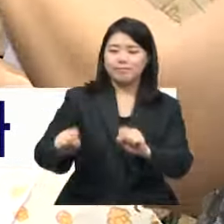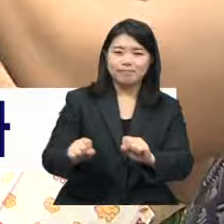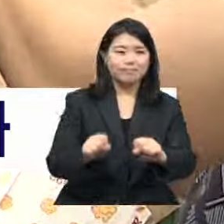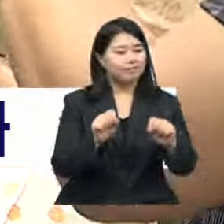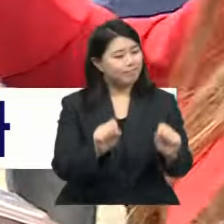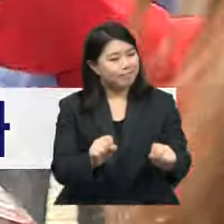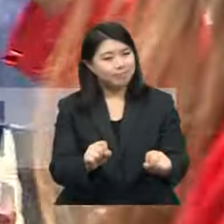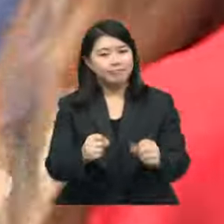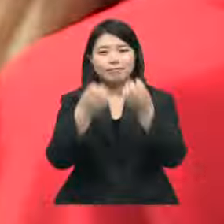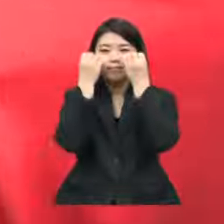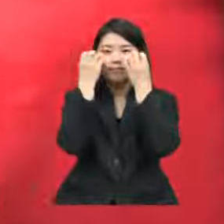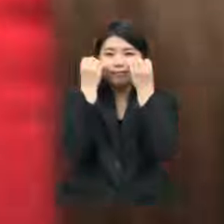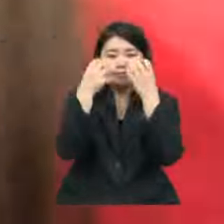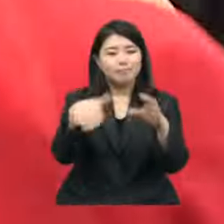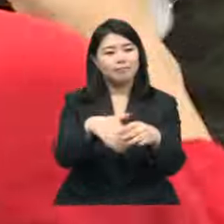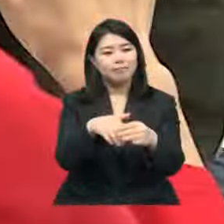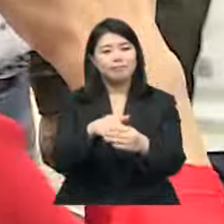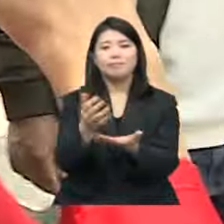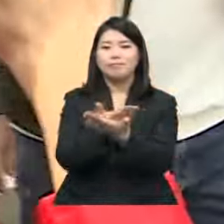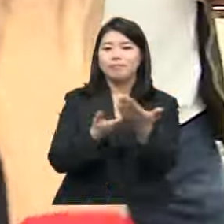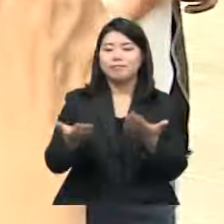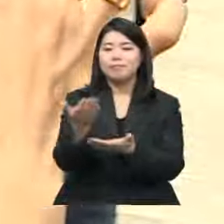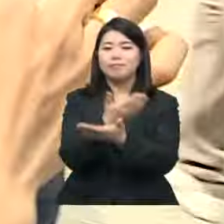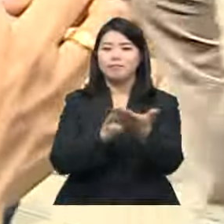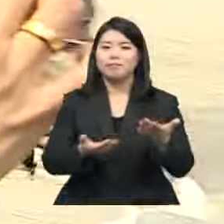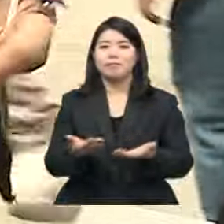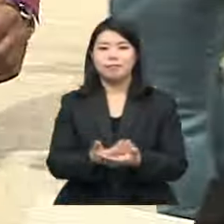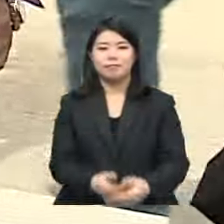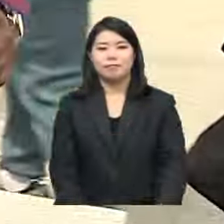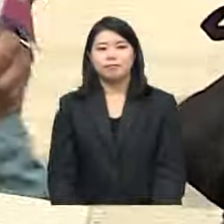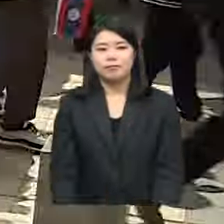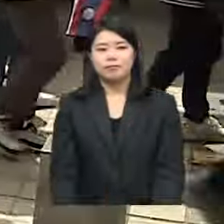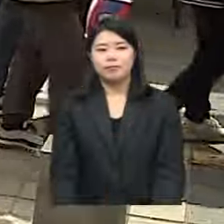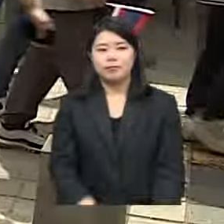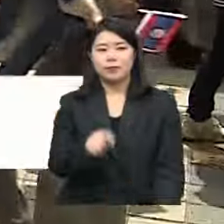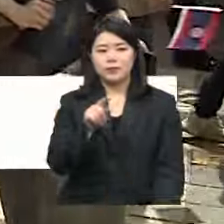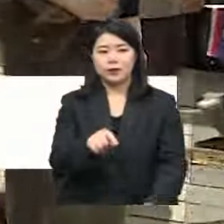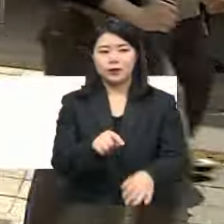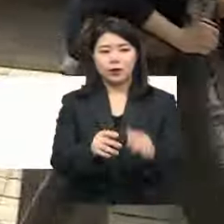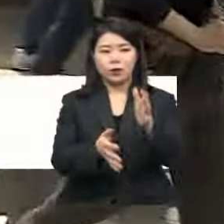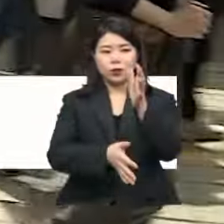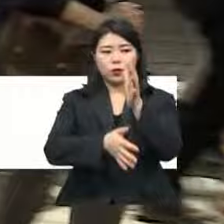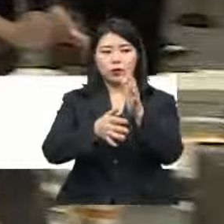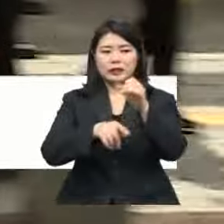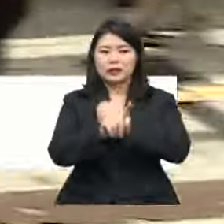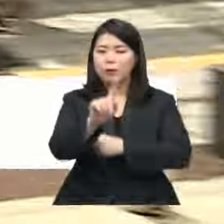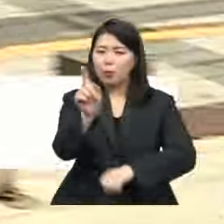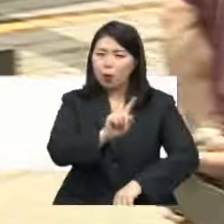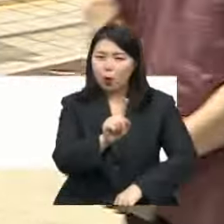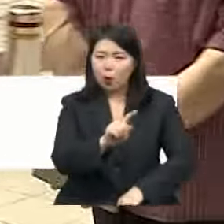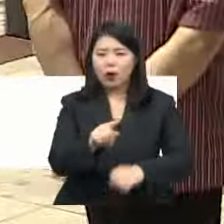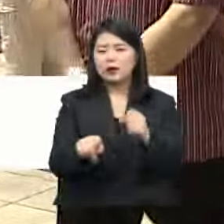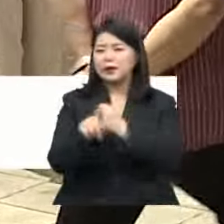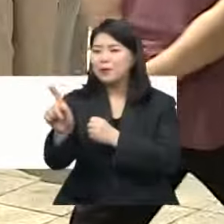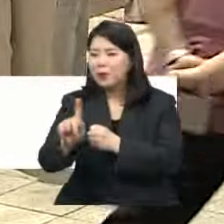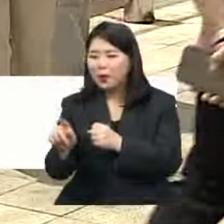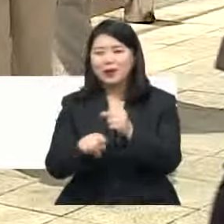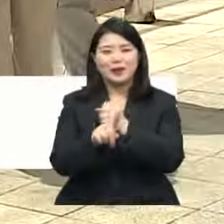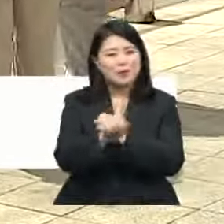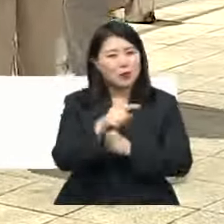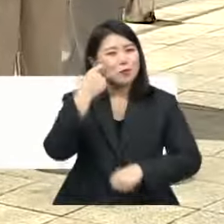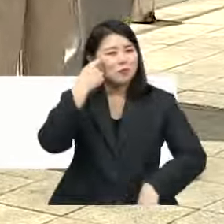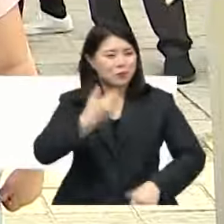건네며 색다른 문화를 함께 즐기기도 합니다. 이거 무슨 뜻이 왜